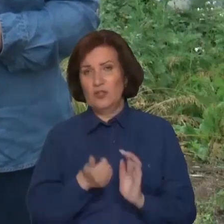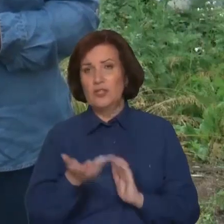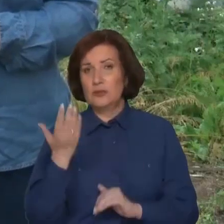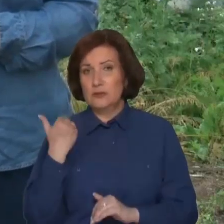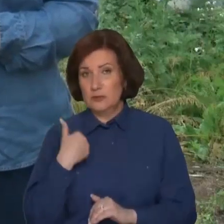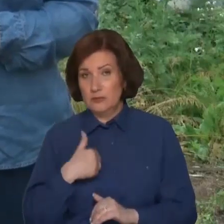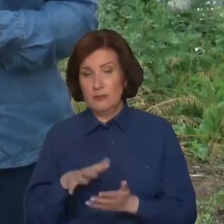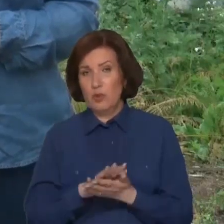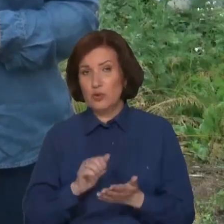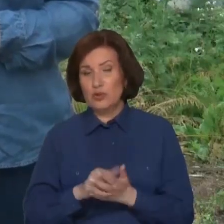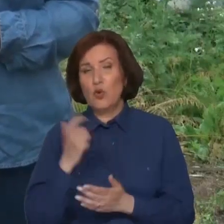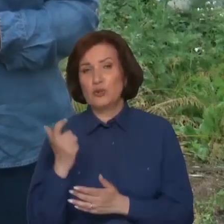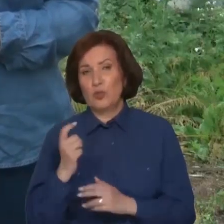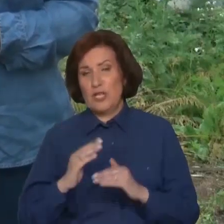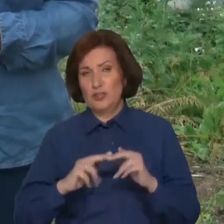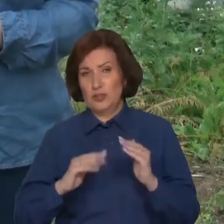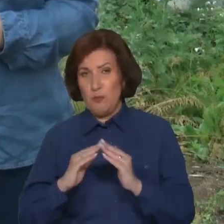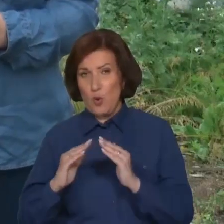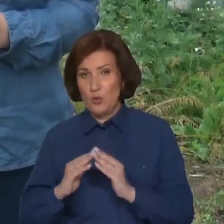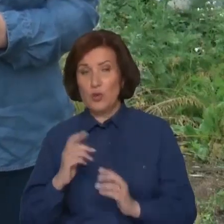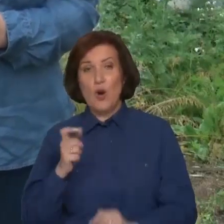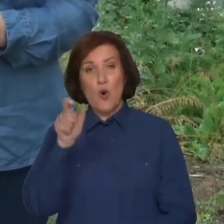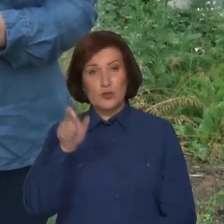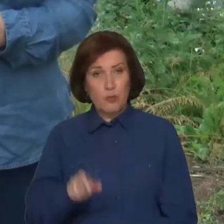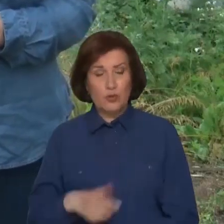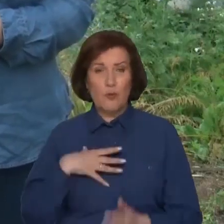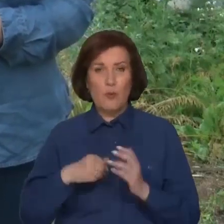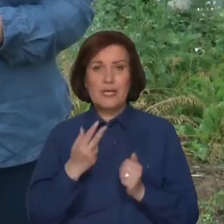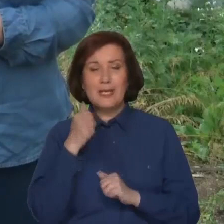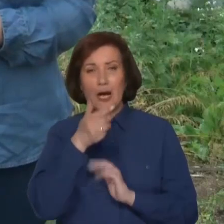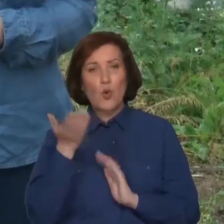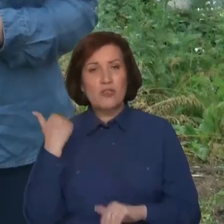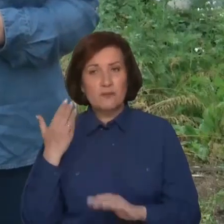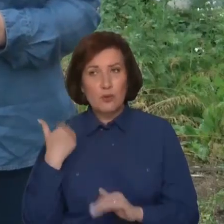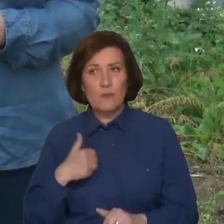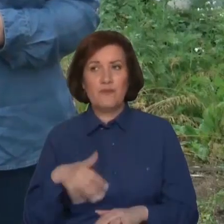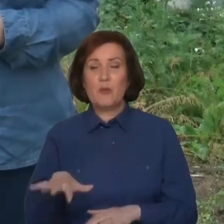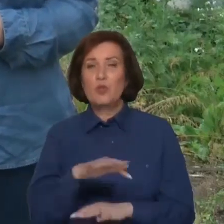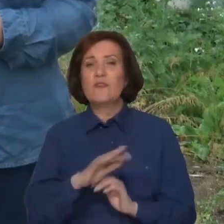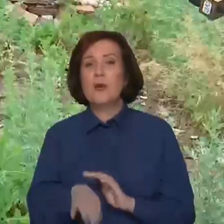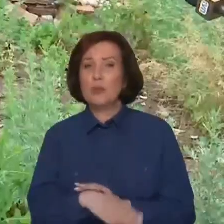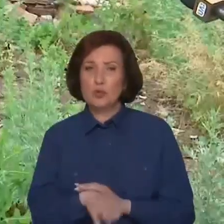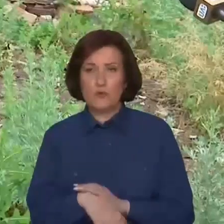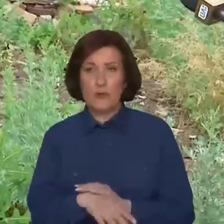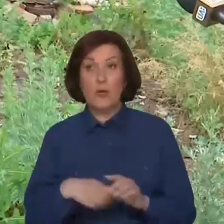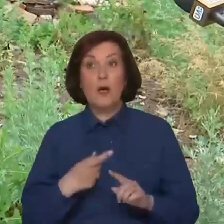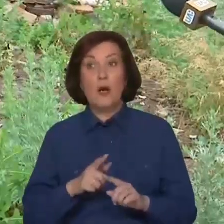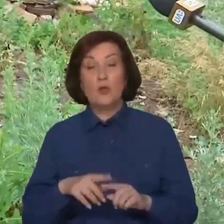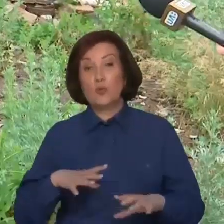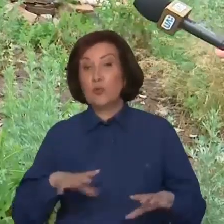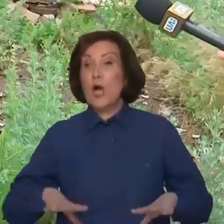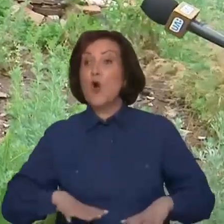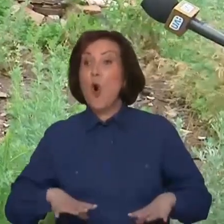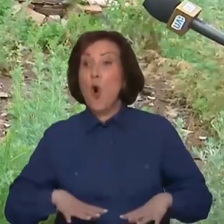2 тижнів тому, пошкодивши господарчі споруди. Господар домоволодіння помер кілька років тому, тож подвір'я пустувало. Оце була